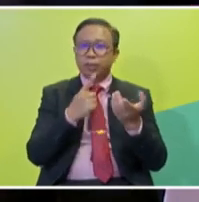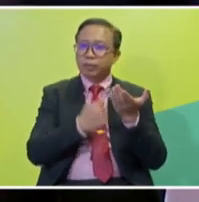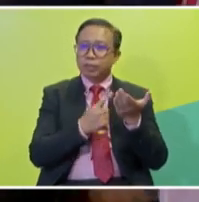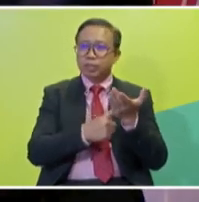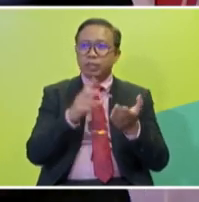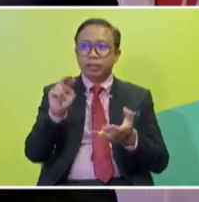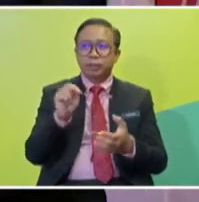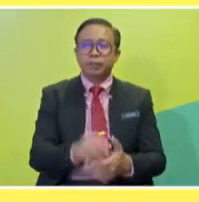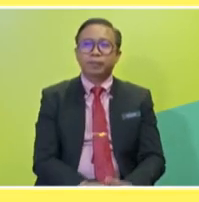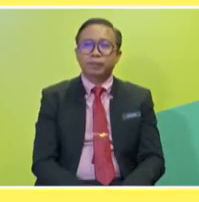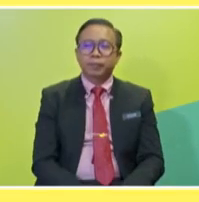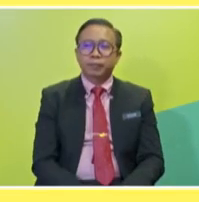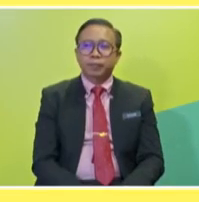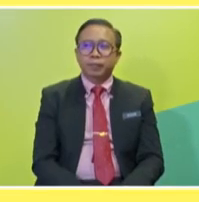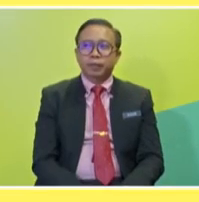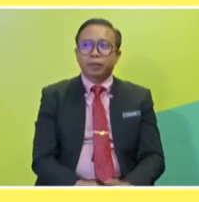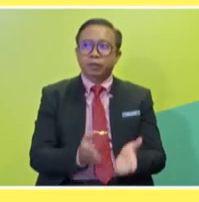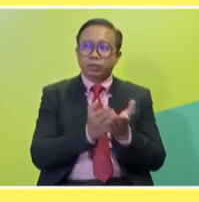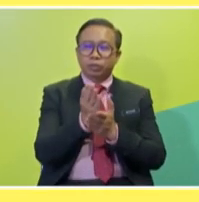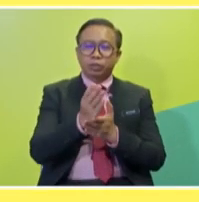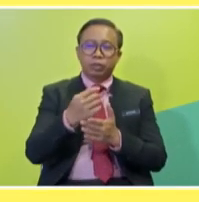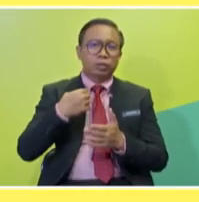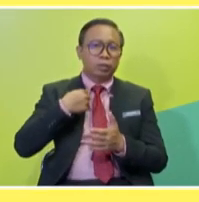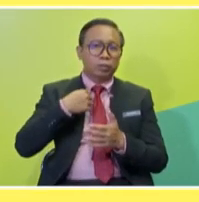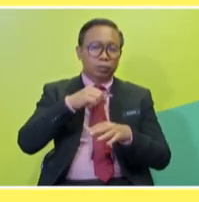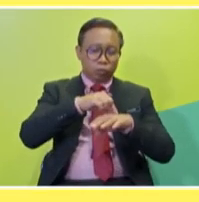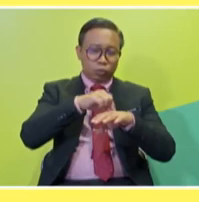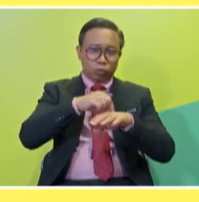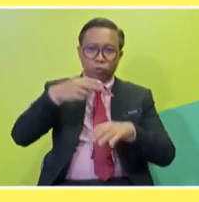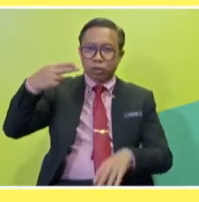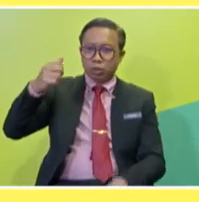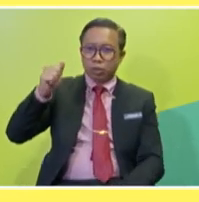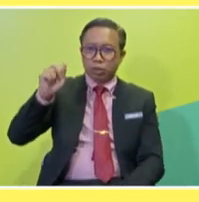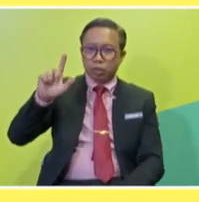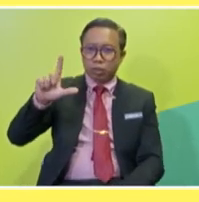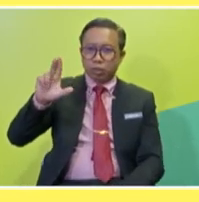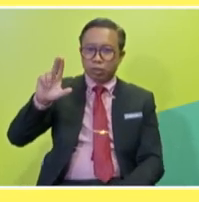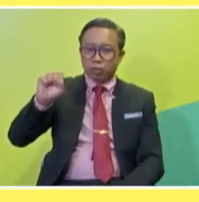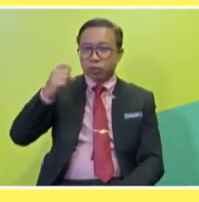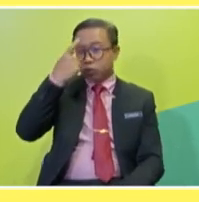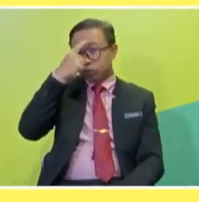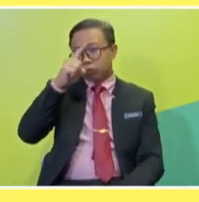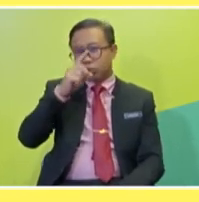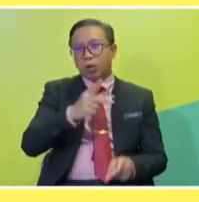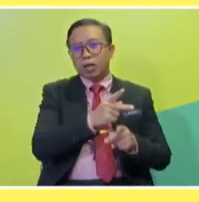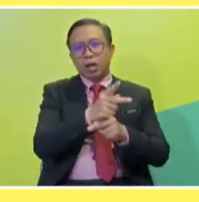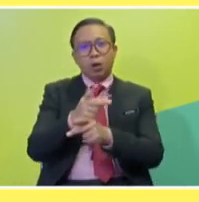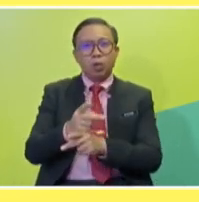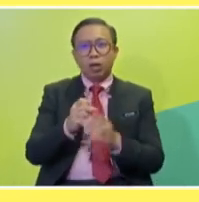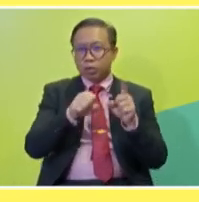selepas ini yang seterusnya ia berbulu halus antara lain bulu ini dia untuk apa mengawal suhu